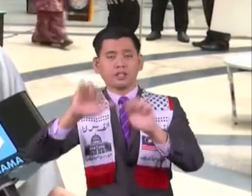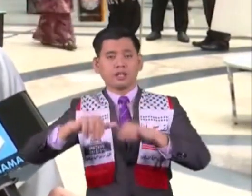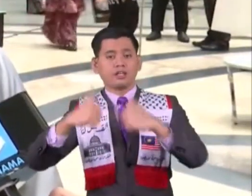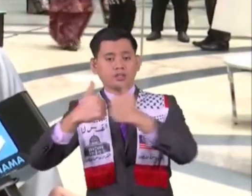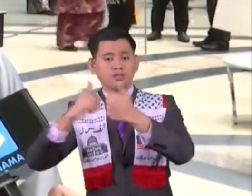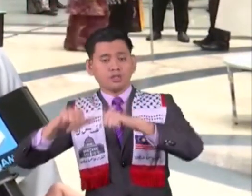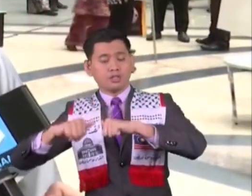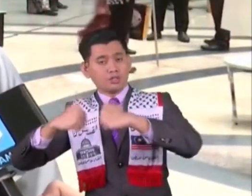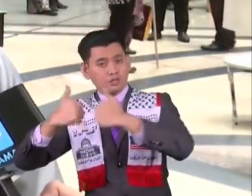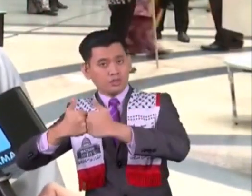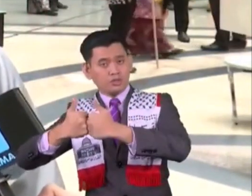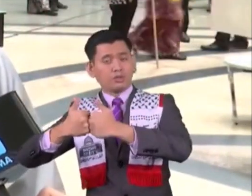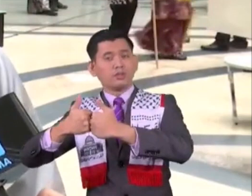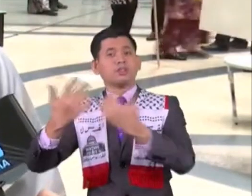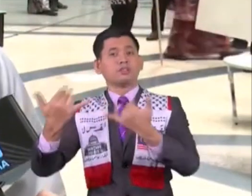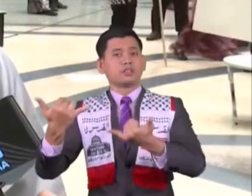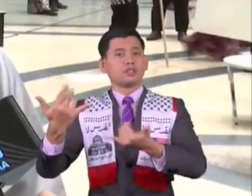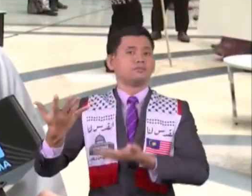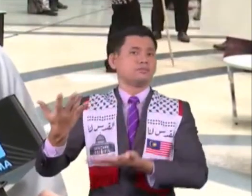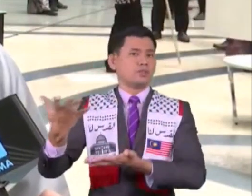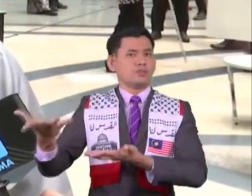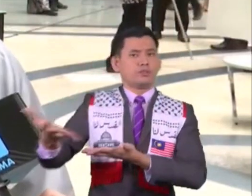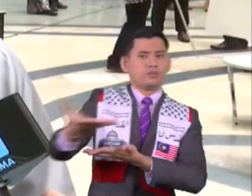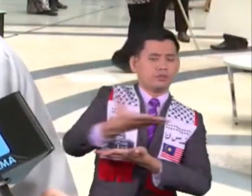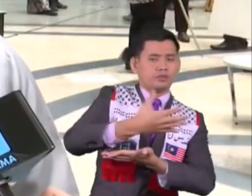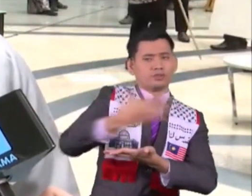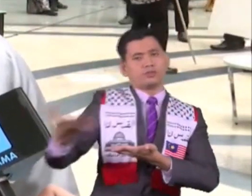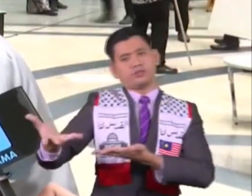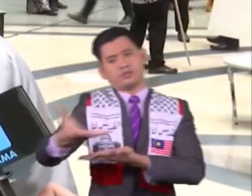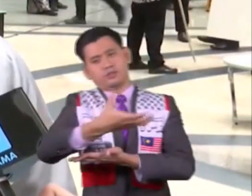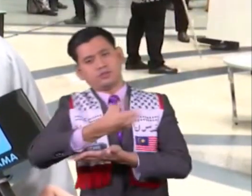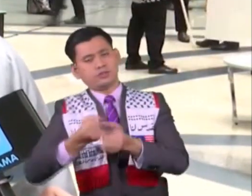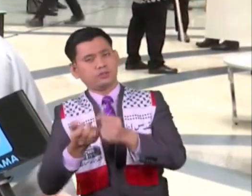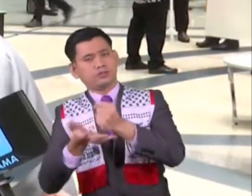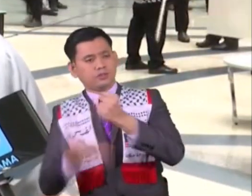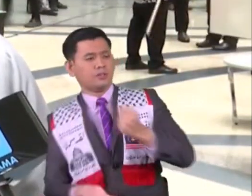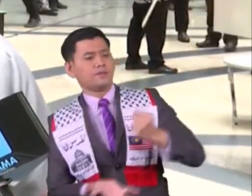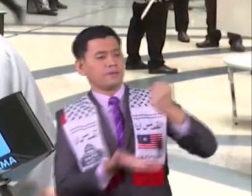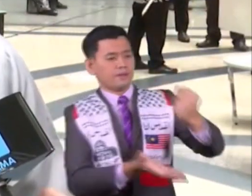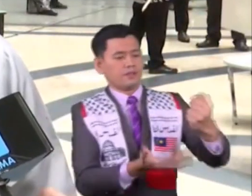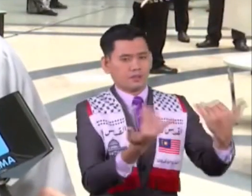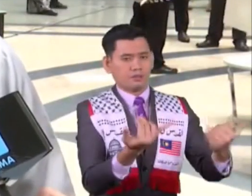bantuan tersebut akan mampu mengurangkan beban yang sedang dihadapi oleh rakyat Gaza.